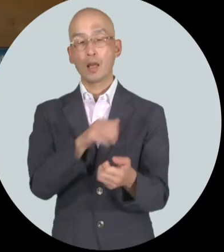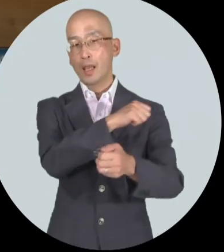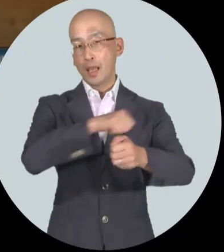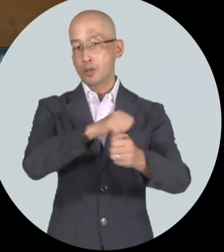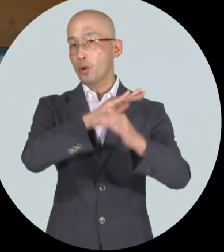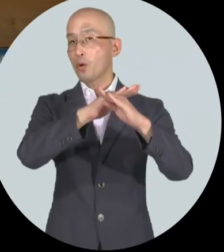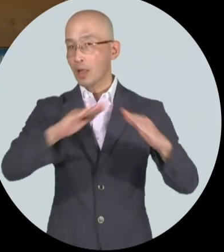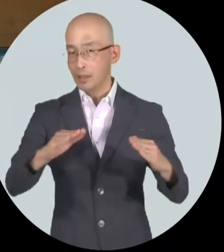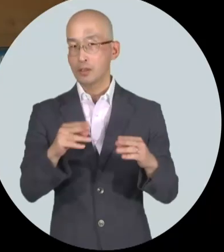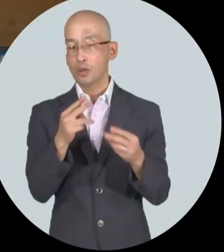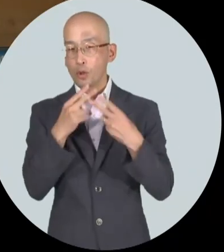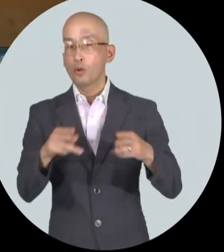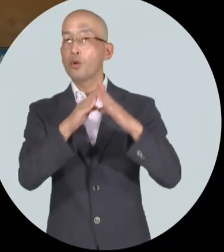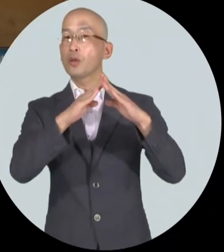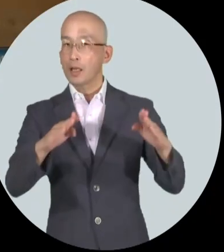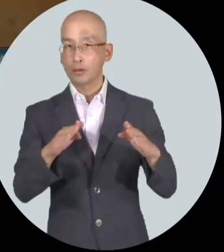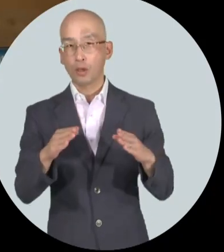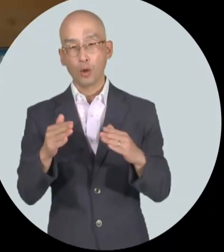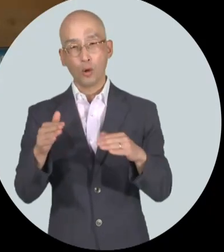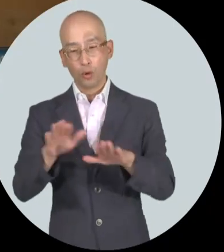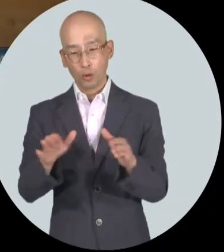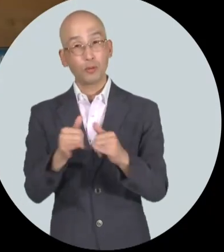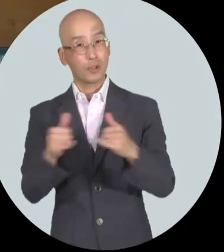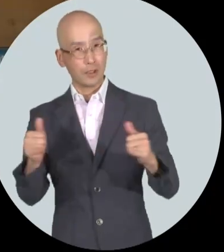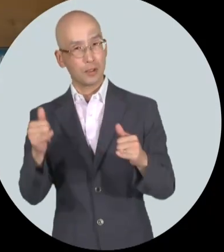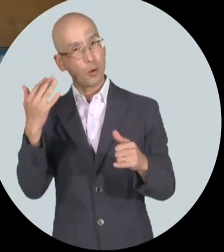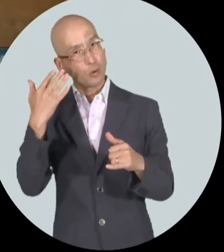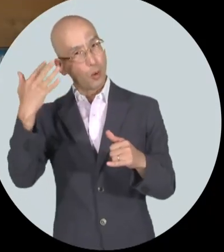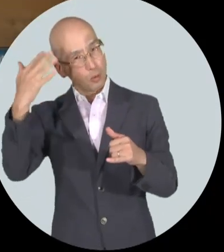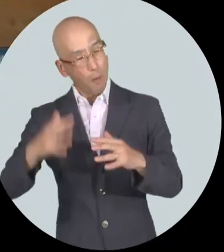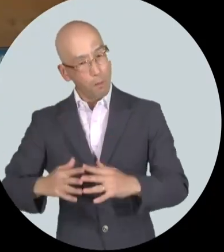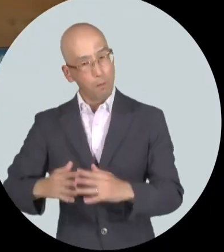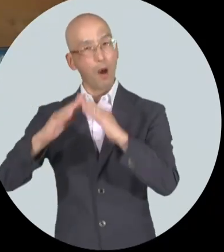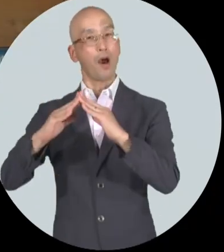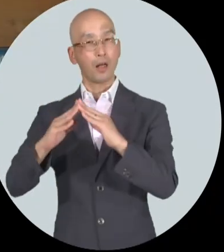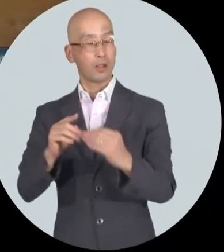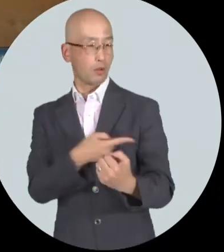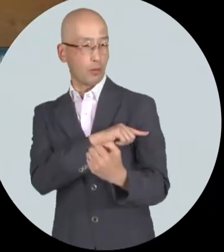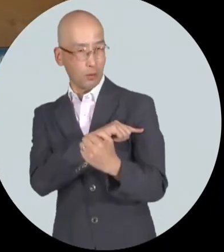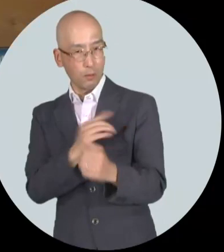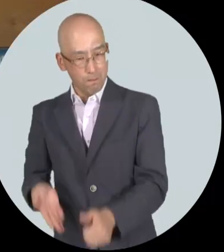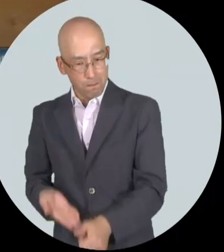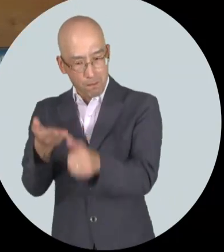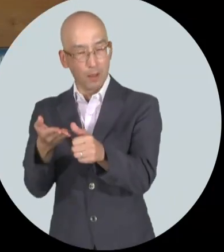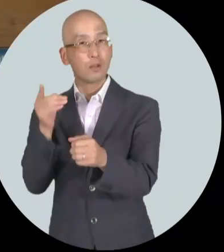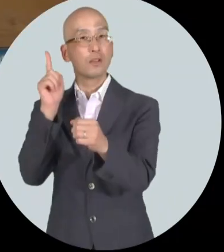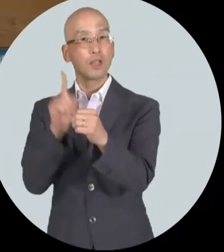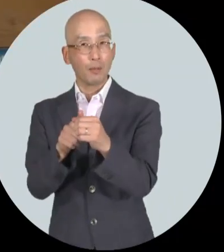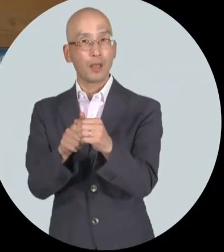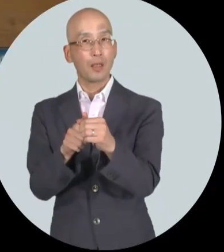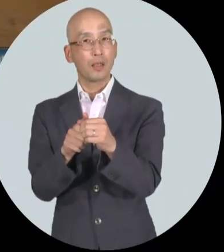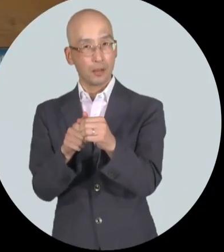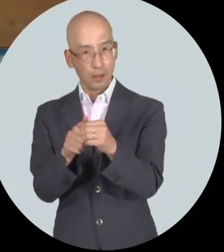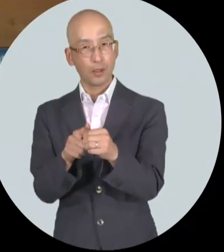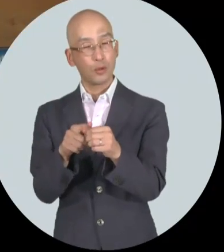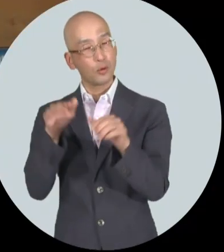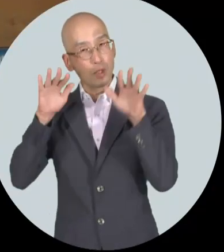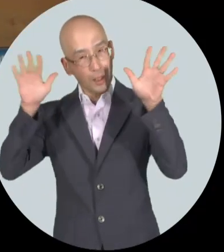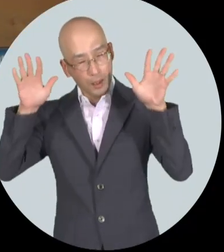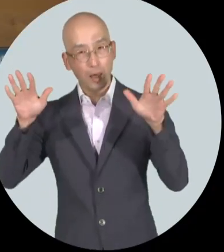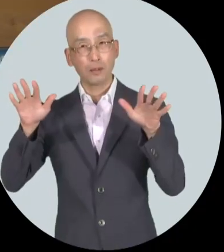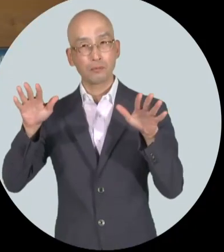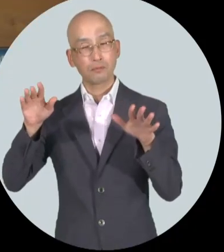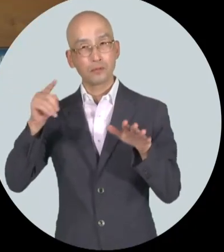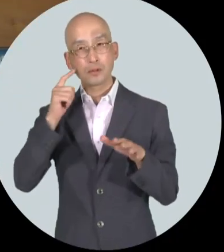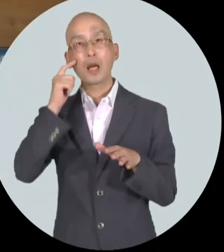ですとか、子どもたちの創造力好奇心を育むような積み木本等の充実ということで、子どもたちの豊かな感